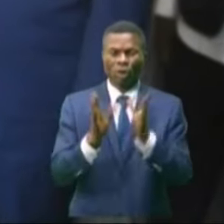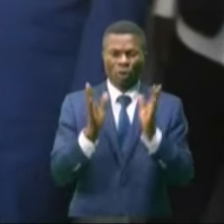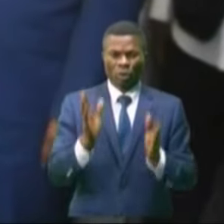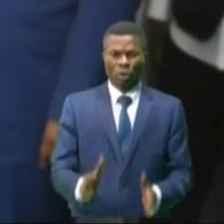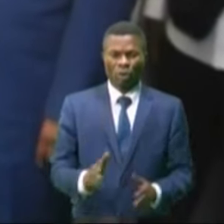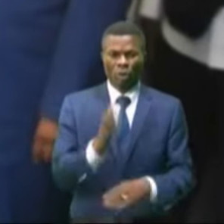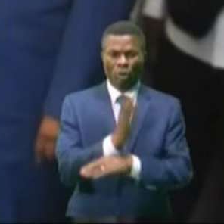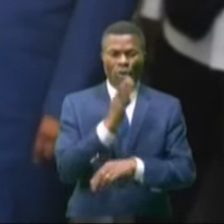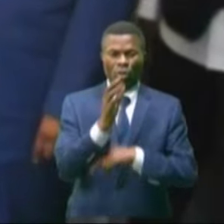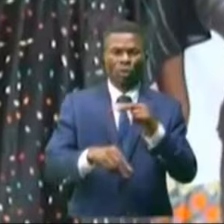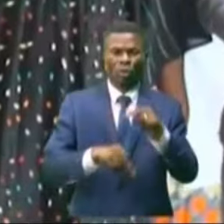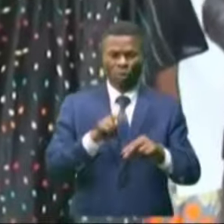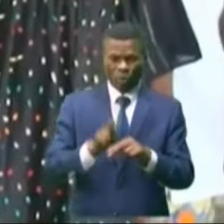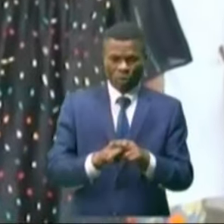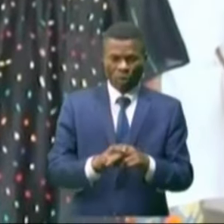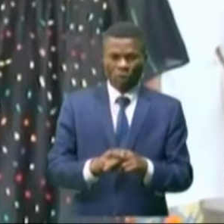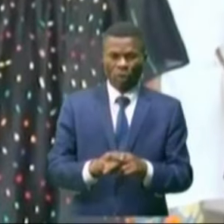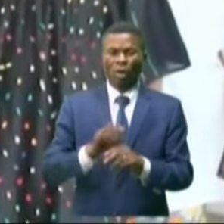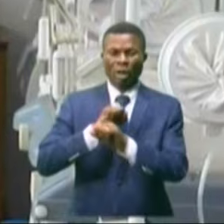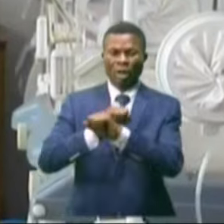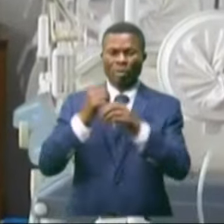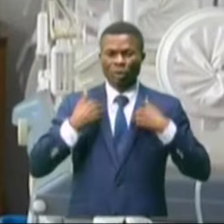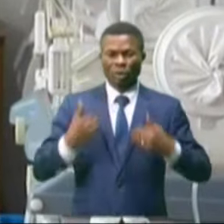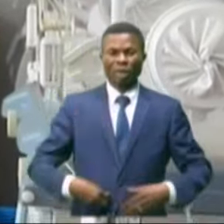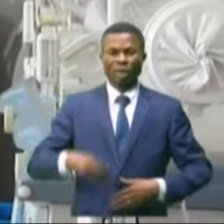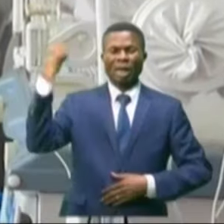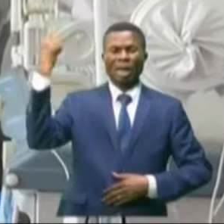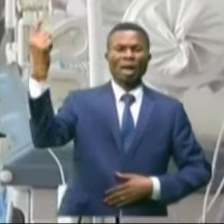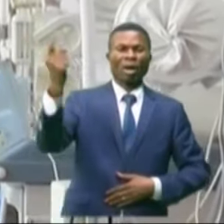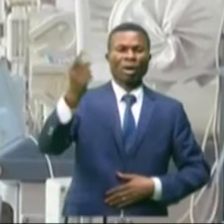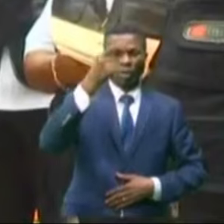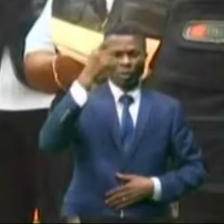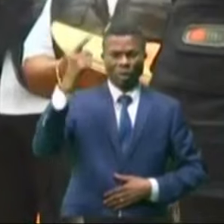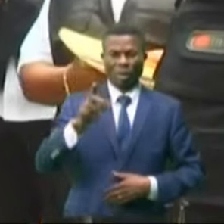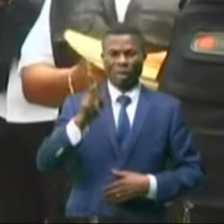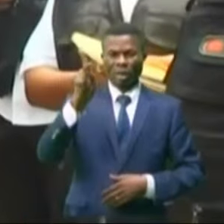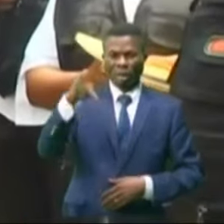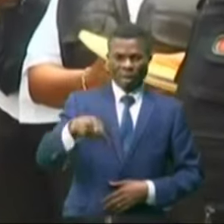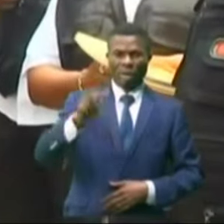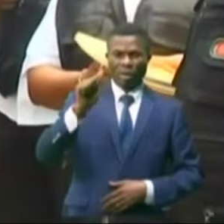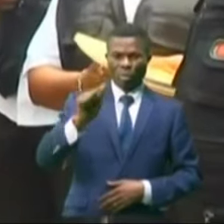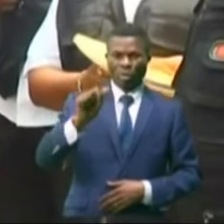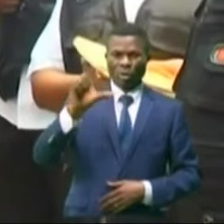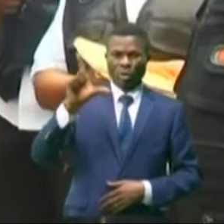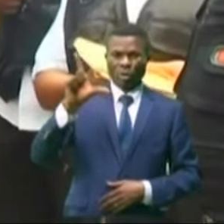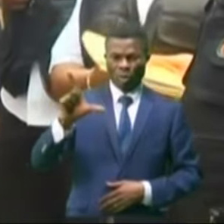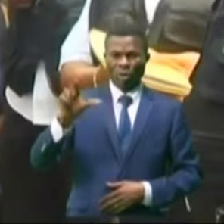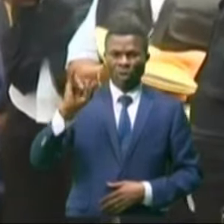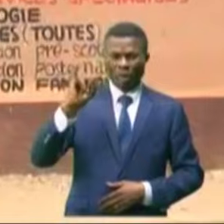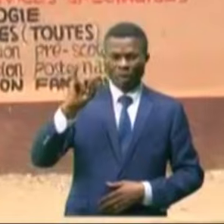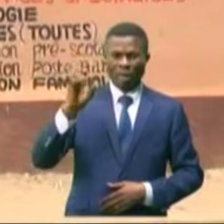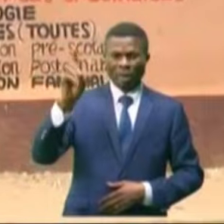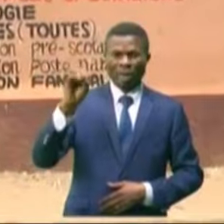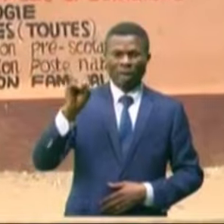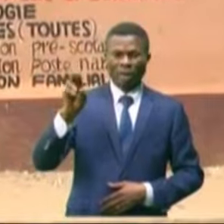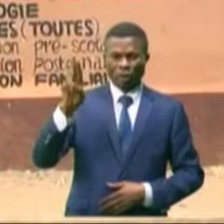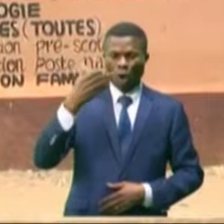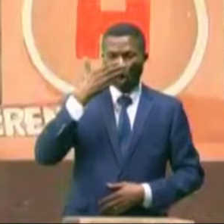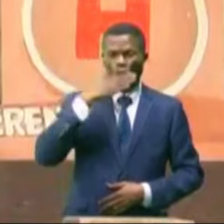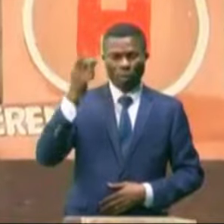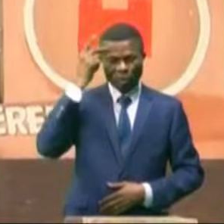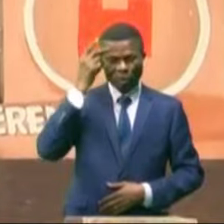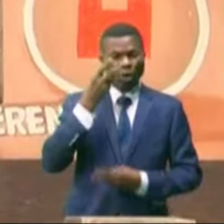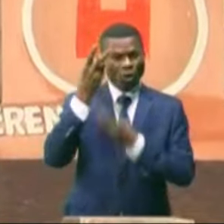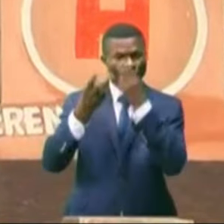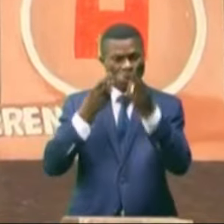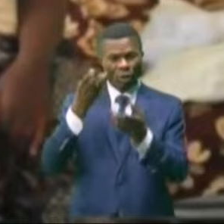Conseil national de la couverture santé universelle, Polydor Mbongani, aux hôpitaux de Kinshasa. Une itinérance qui a